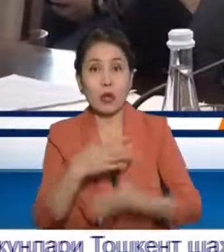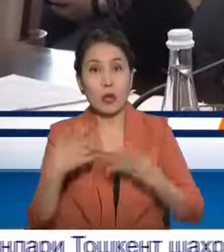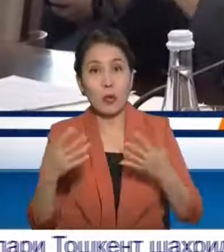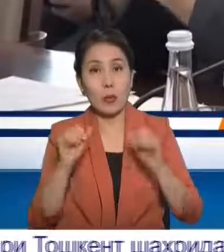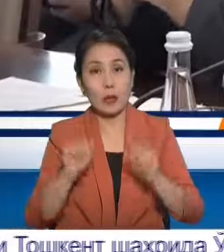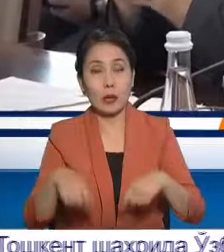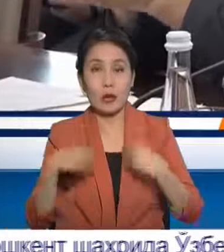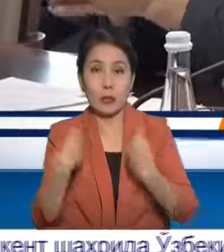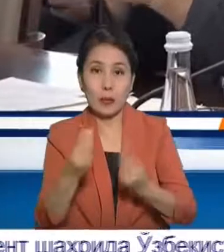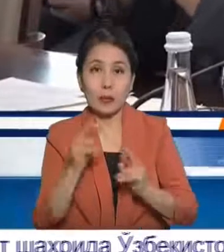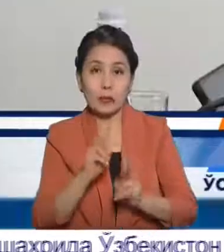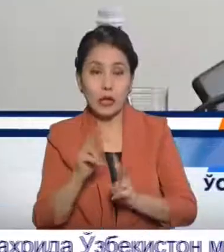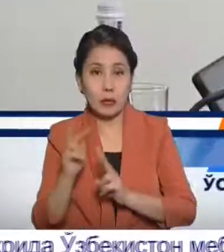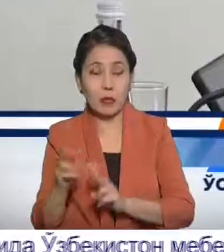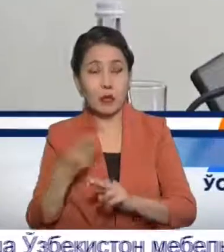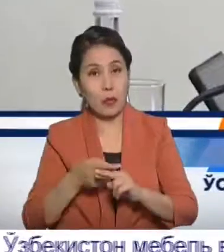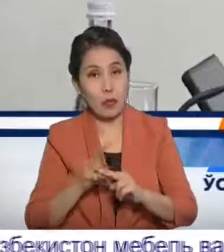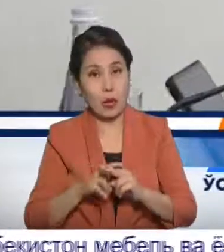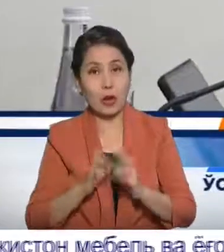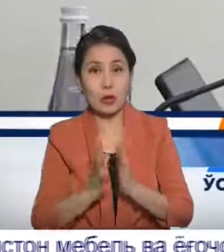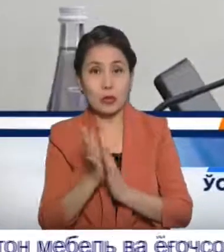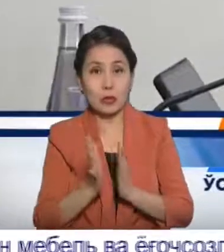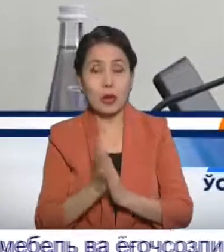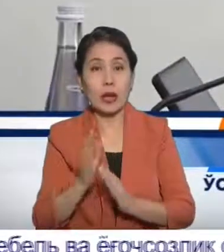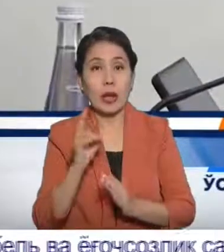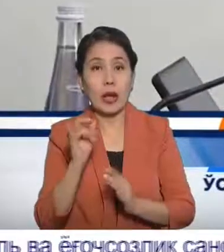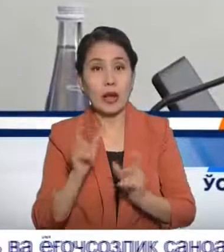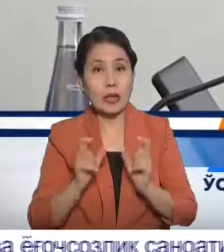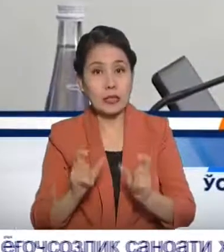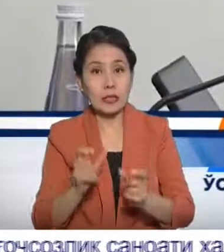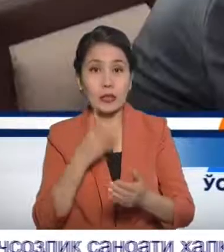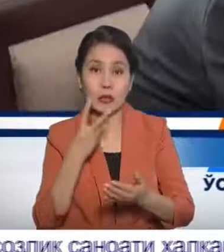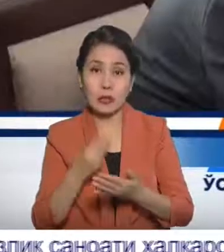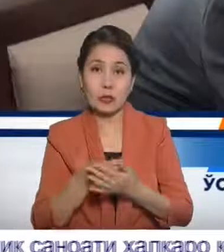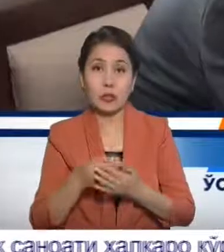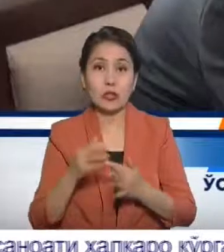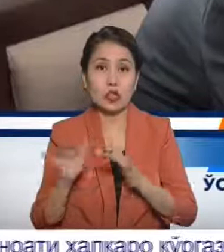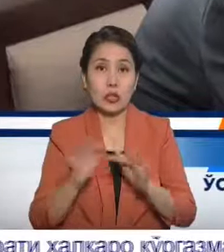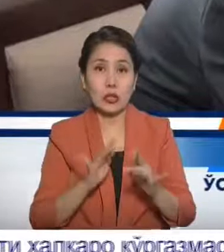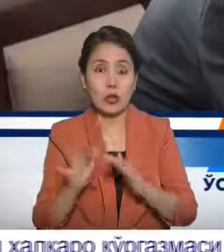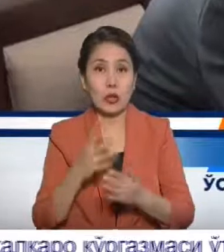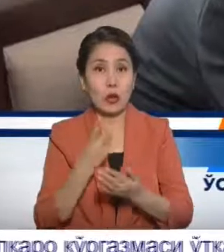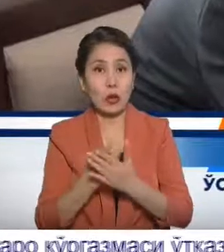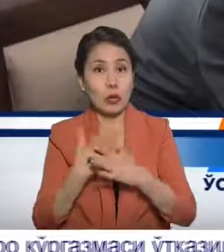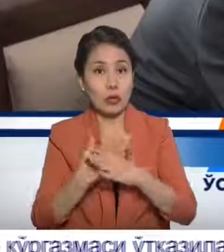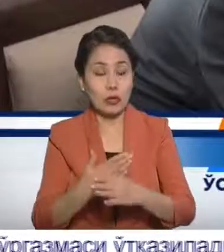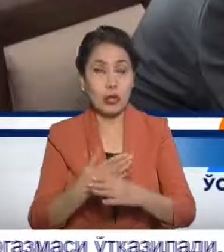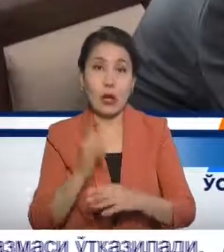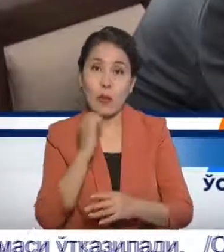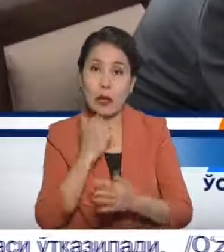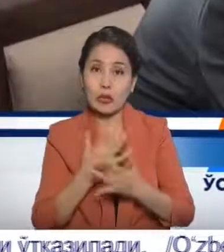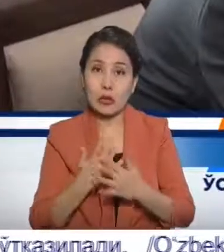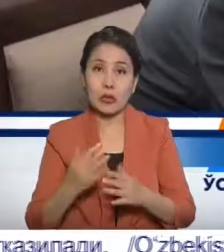vakolatlarni berish tendensiyasi kuzatilmoqda. Bu bilan o'simliklar karantini, sanitar va fitosanitar choralarini qo'llash talab etiladigan mahsulotlar